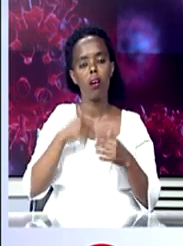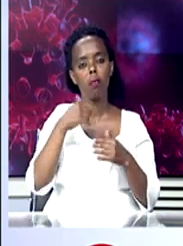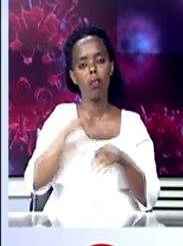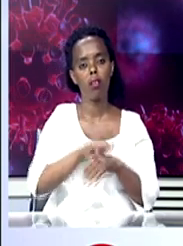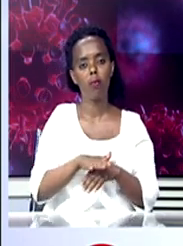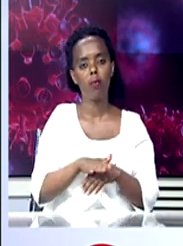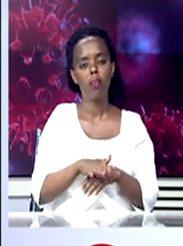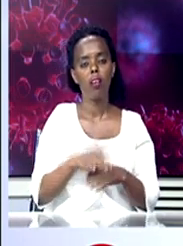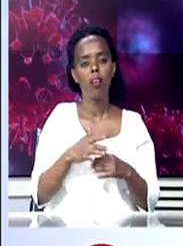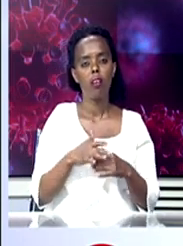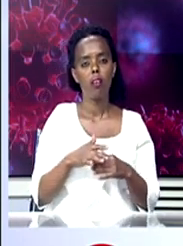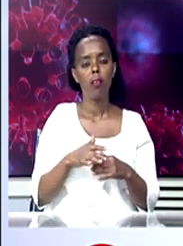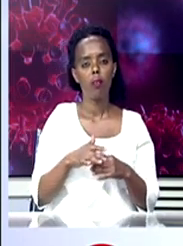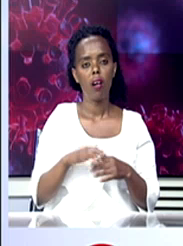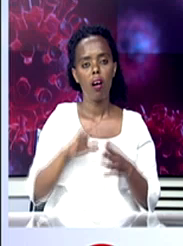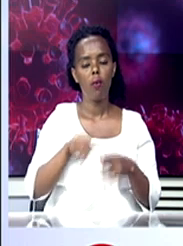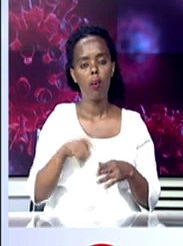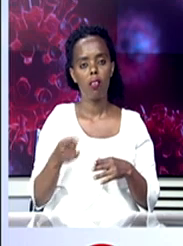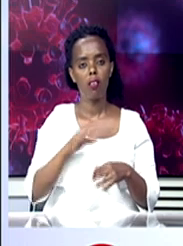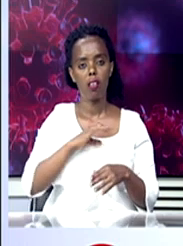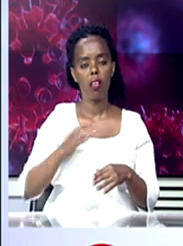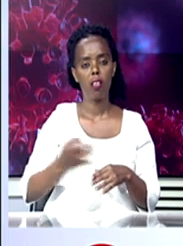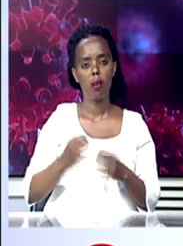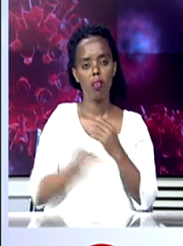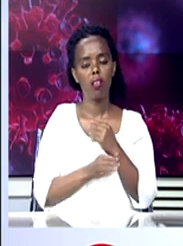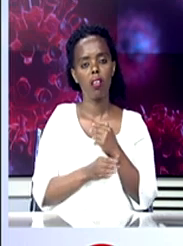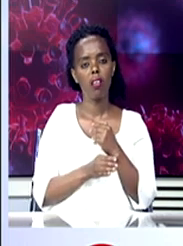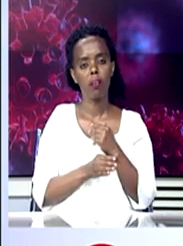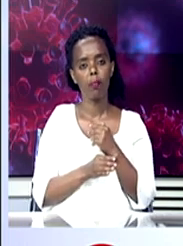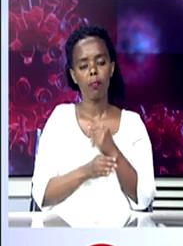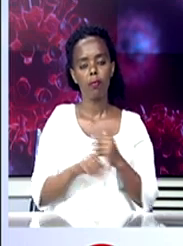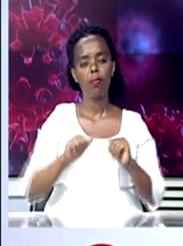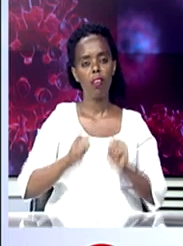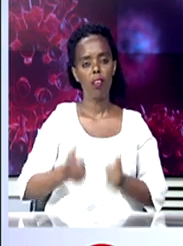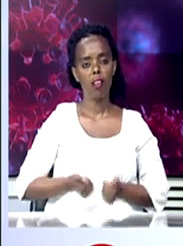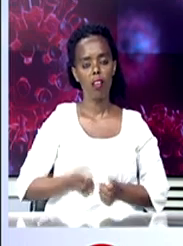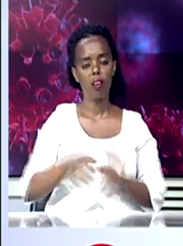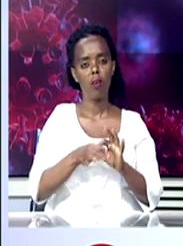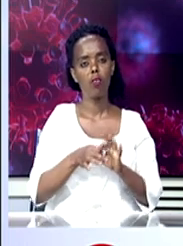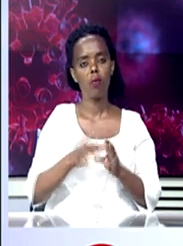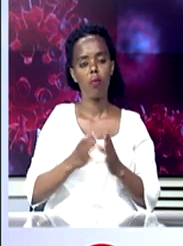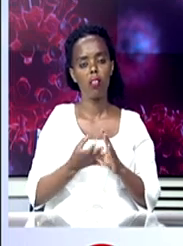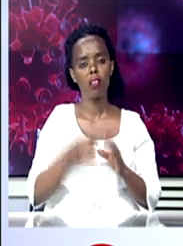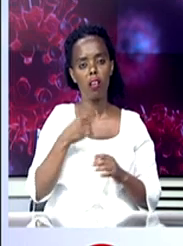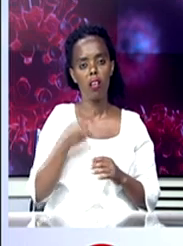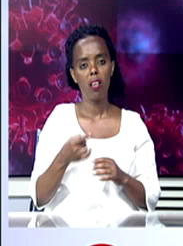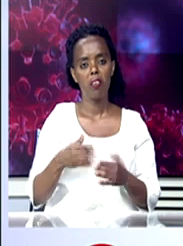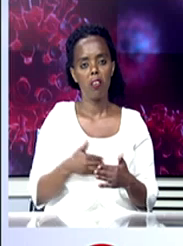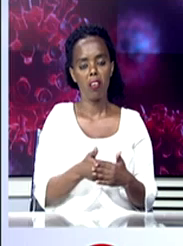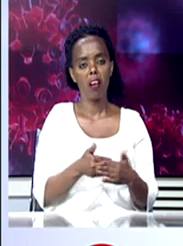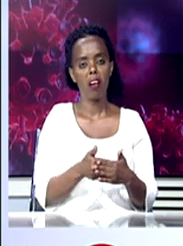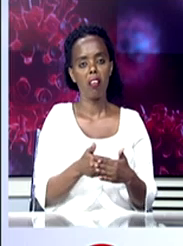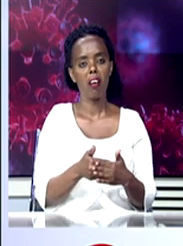dhaaman. Dhaamsiin qabu ani egaa hawaasni keenya yookaan biyyi keenya jireenya hawaasummaasaa walitti